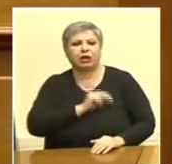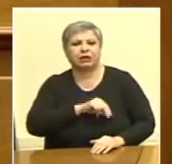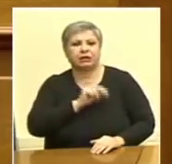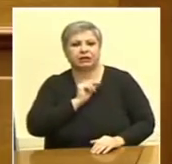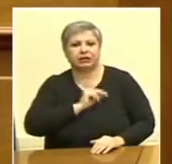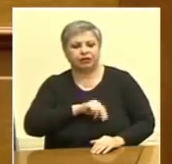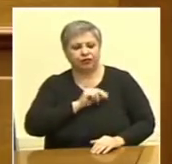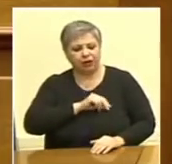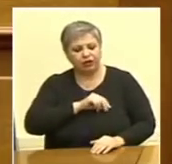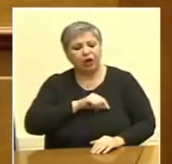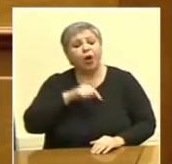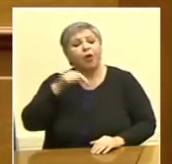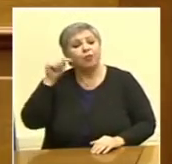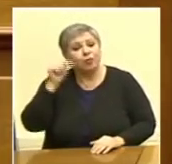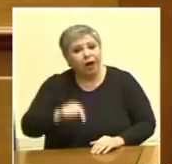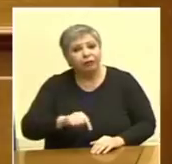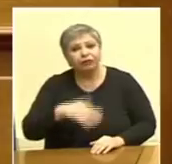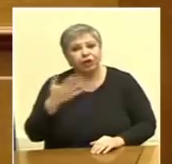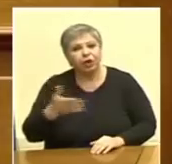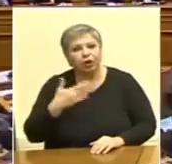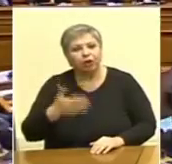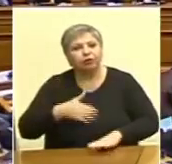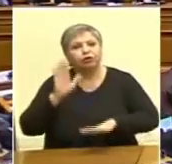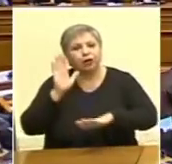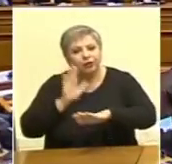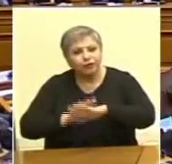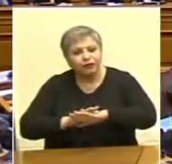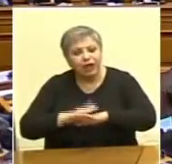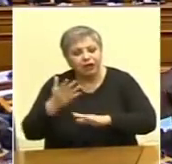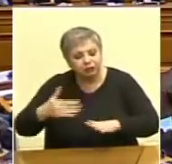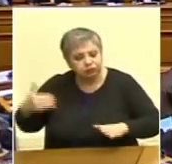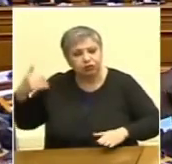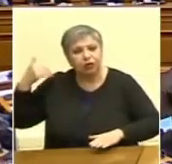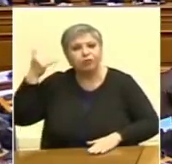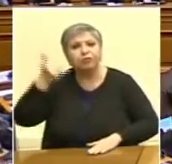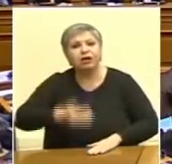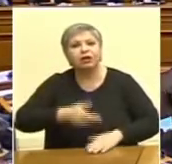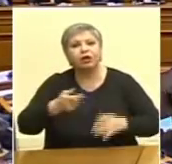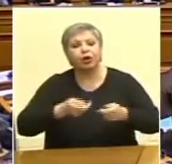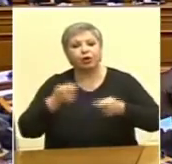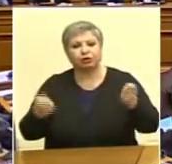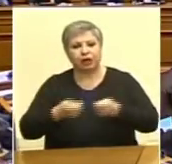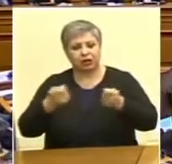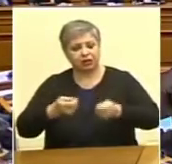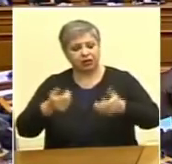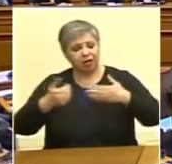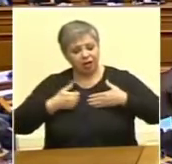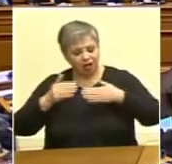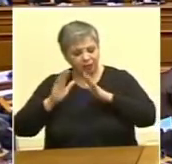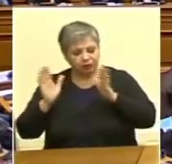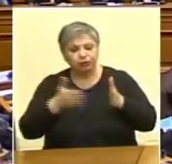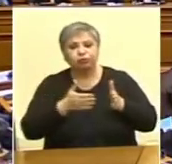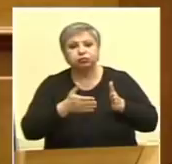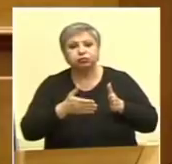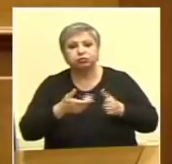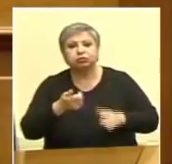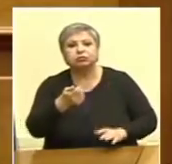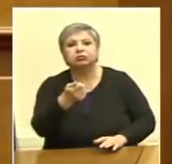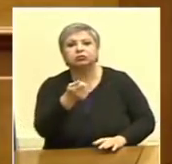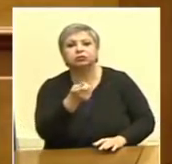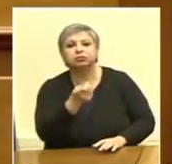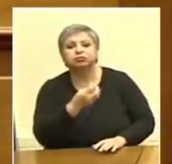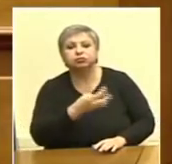χρεοκοπία του τόπου, εμείς και σήμερα ψηφίζουμε με το μυαλό συγκεντρωμένο στους πολλούς, στα